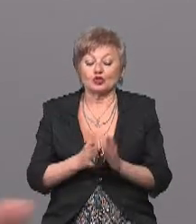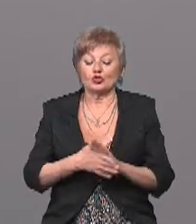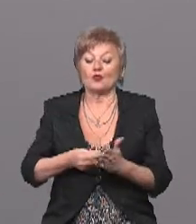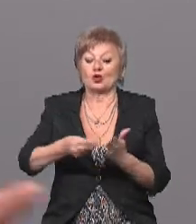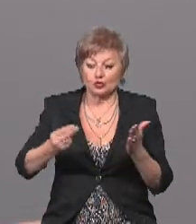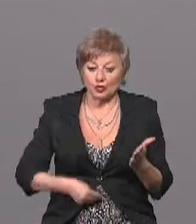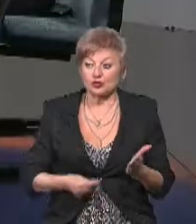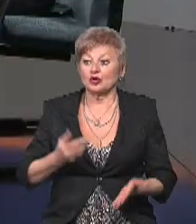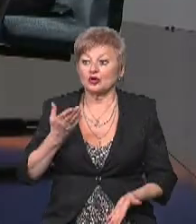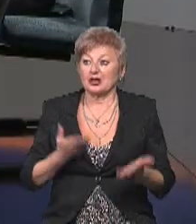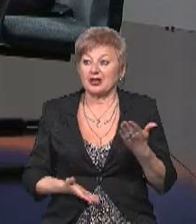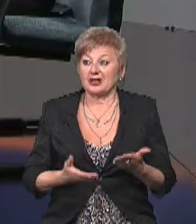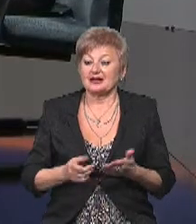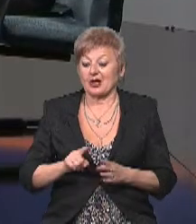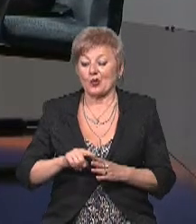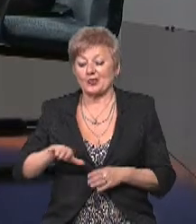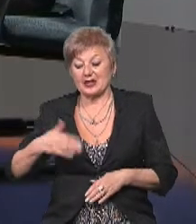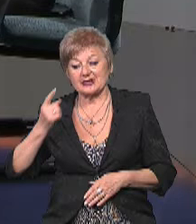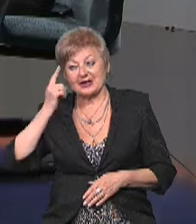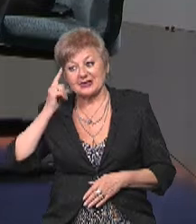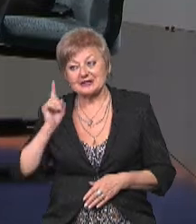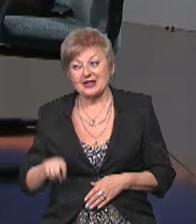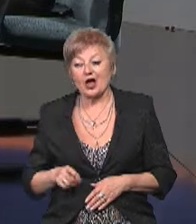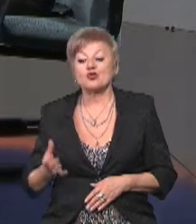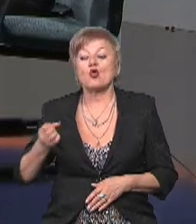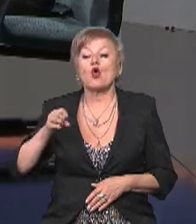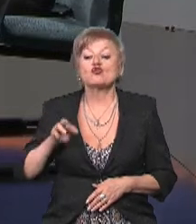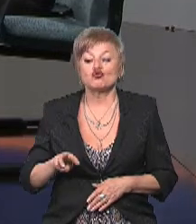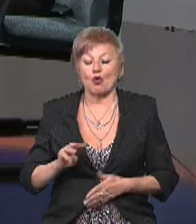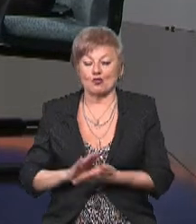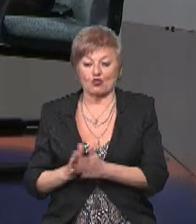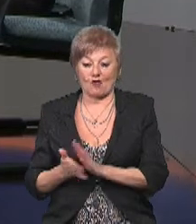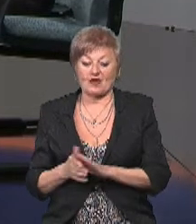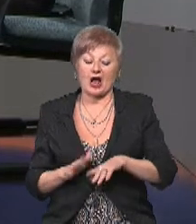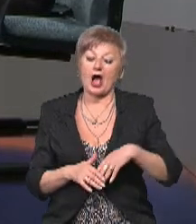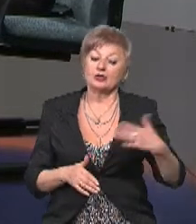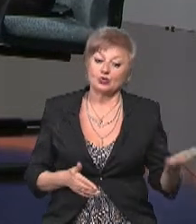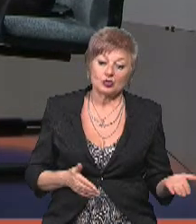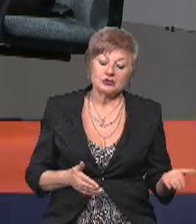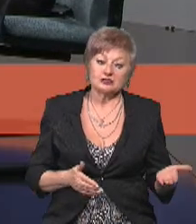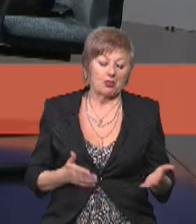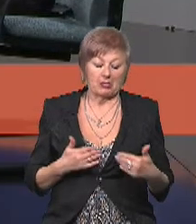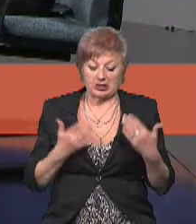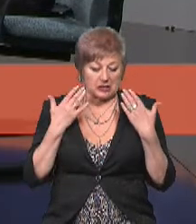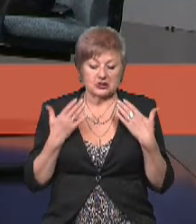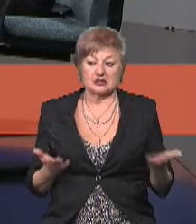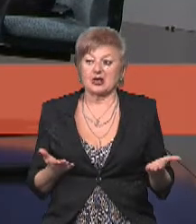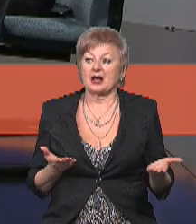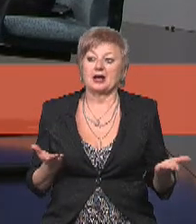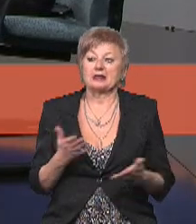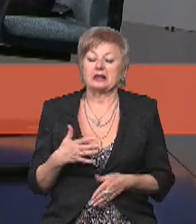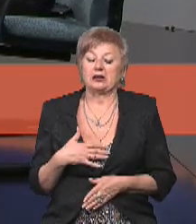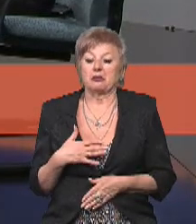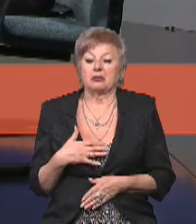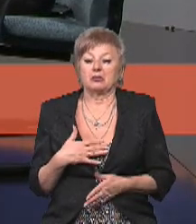якщо одна сторона знає, про що договір, а інша сторона ОСББ, ну ми не знаємо, де наші